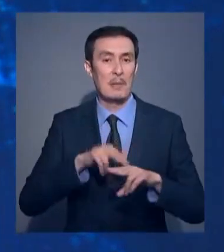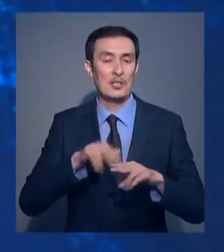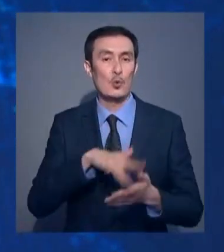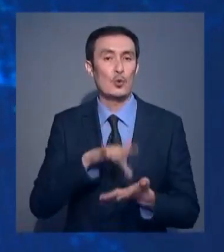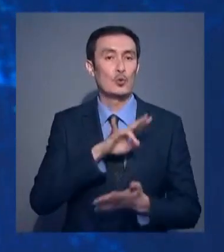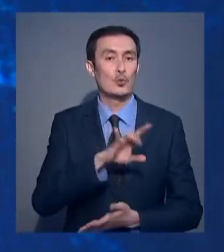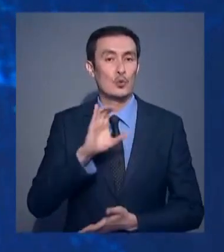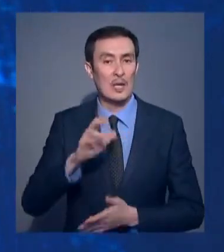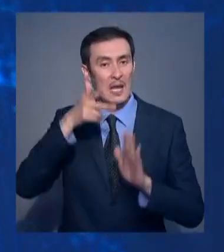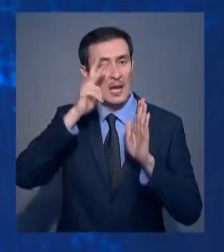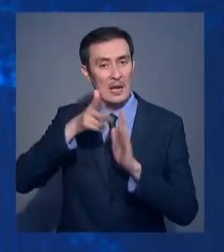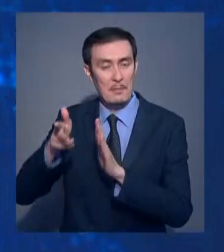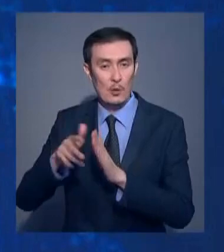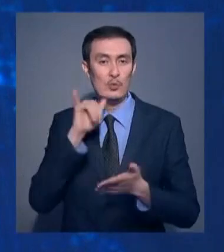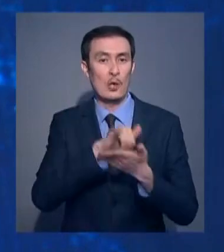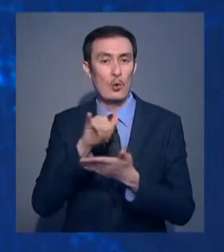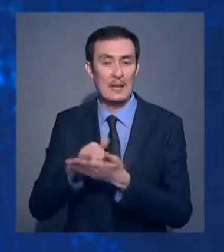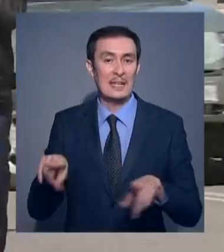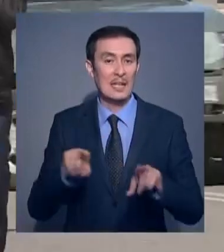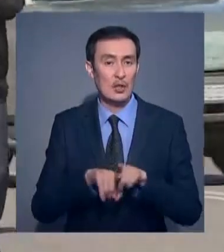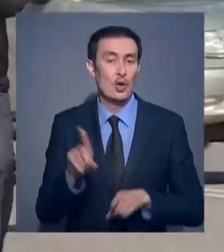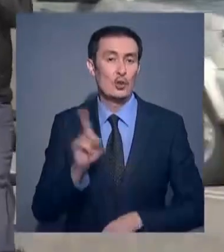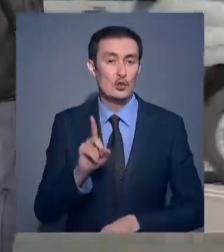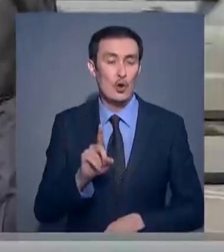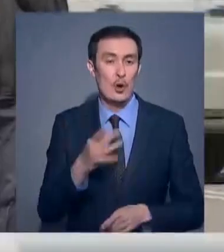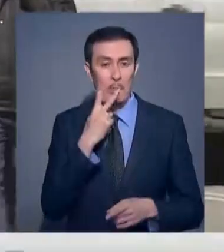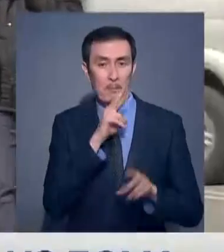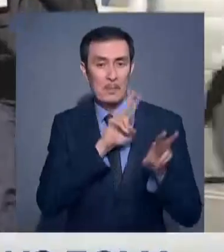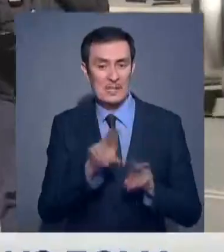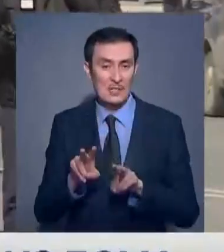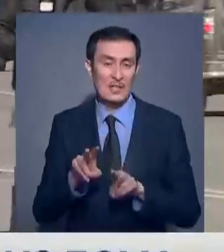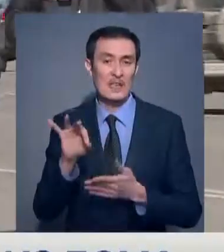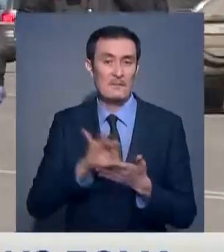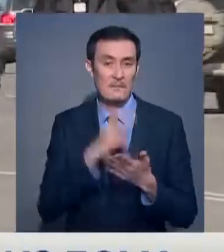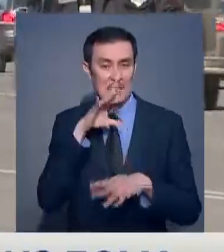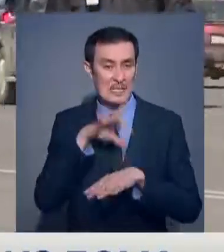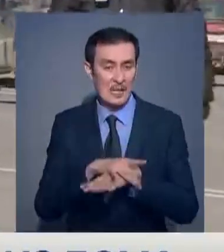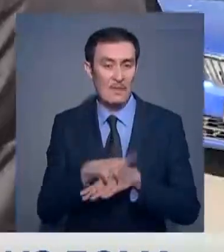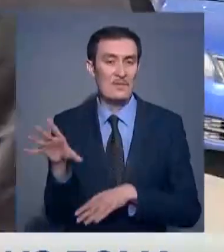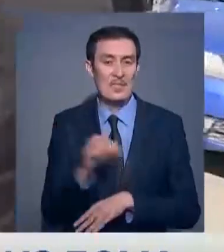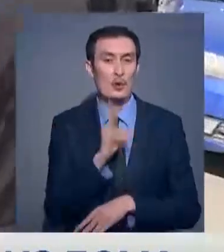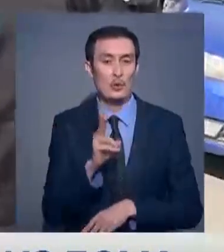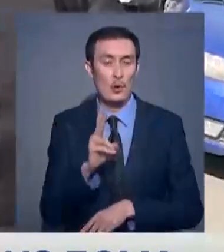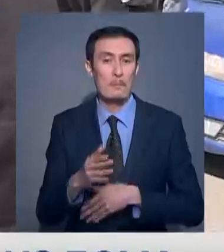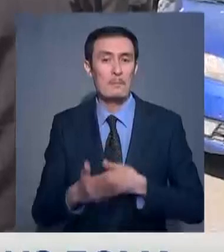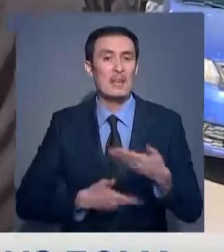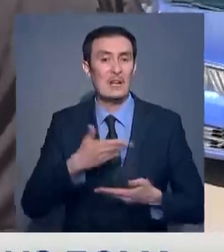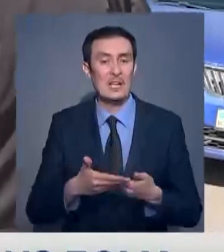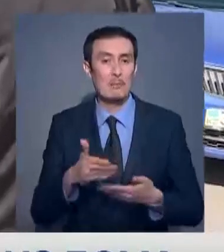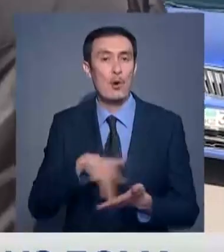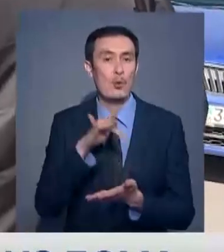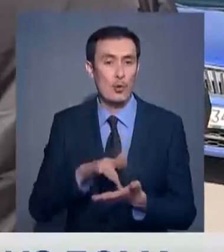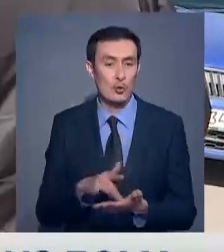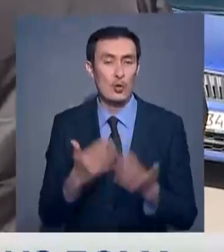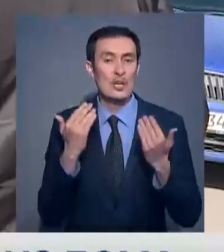Нур-Султана. Камера Сергеек установлена таким образом, что это позволяет отслеживать и фиксировать всех, кто передвигается по